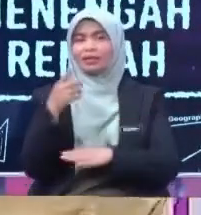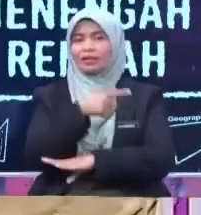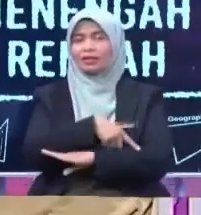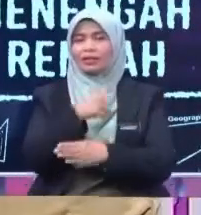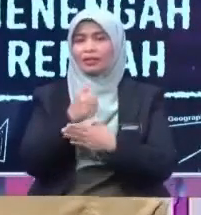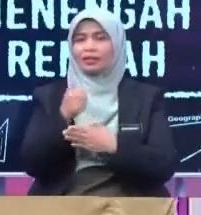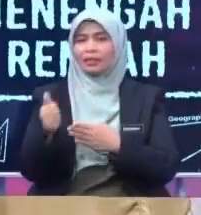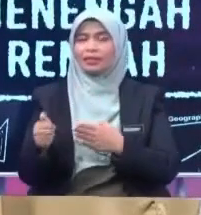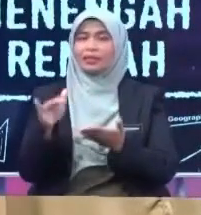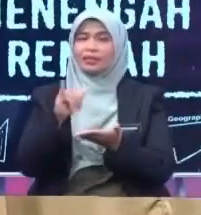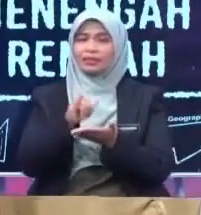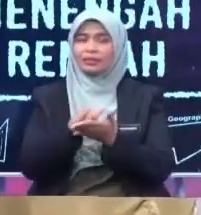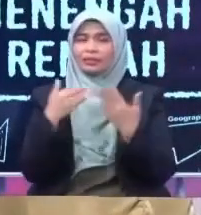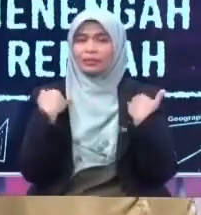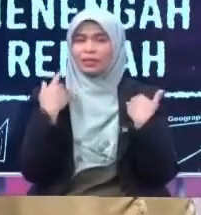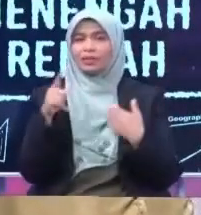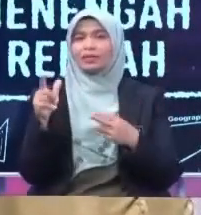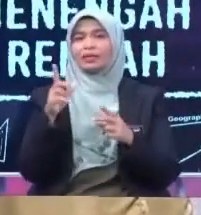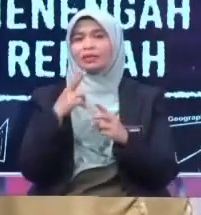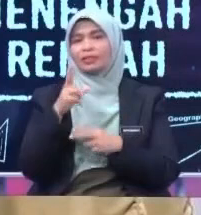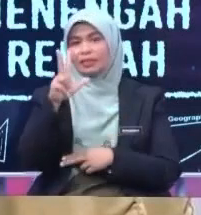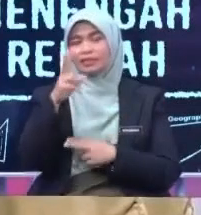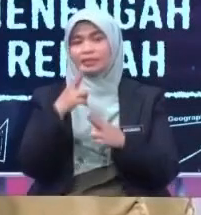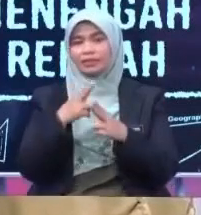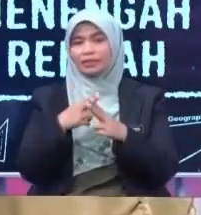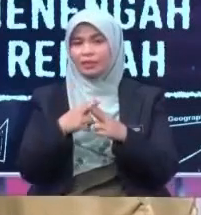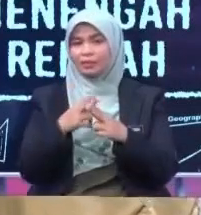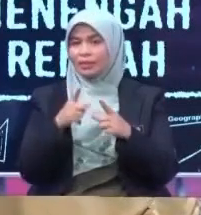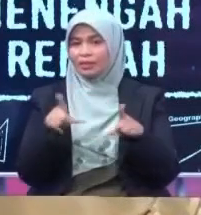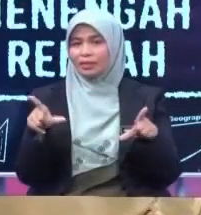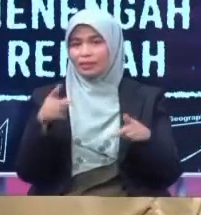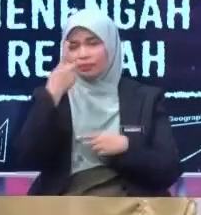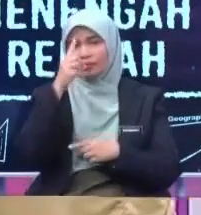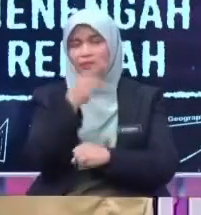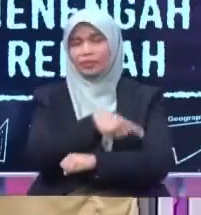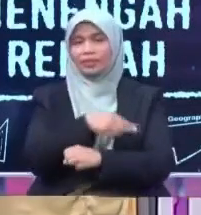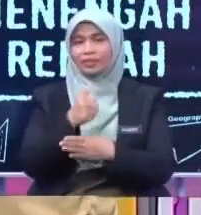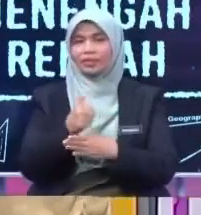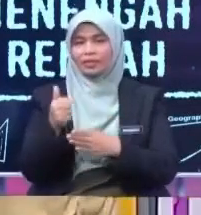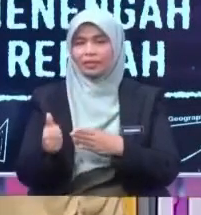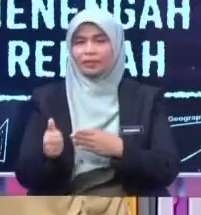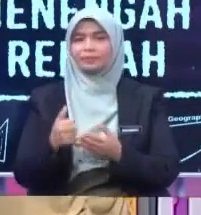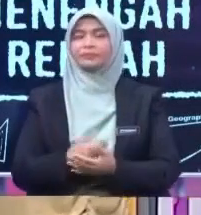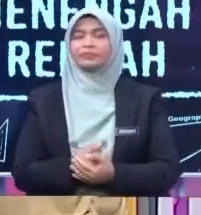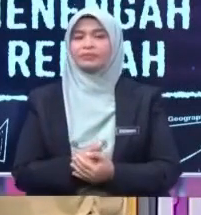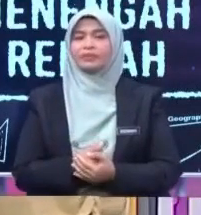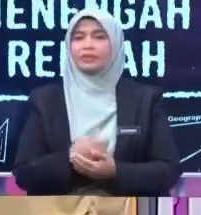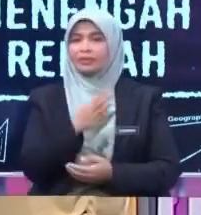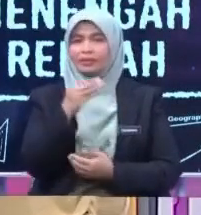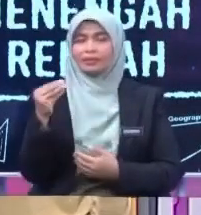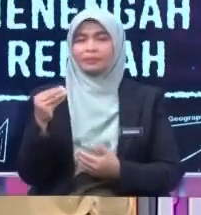Jadi itu antara tiga nama lain bagi hari akhirat, walaupun sebenarnya banyak lagi kan nama-nama lain yang terdapat dalam Al-Quran.